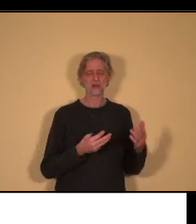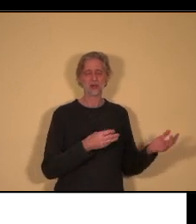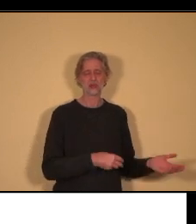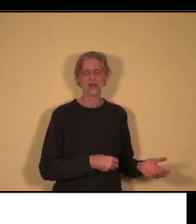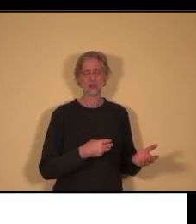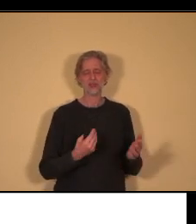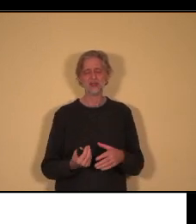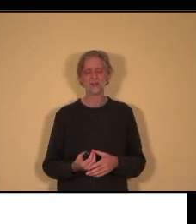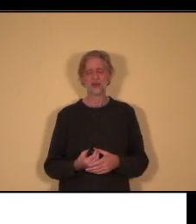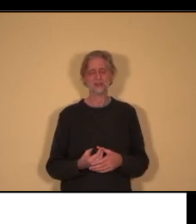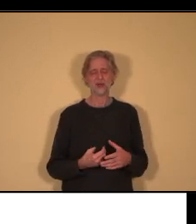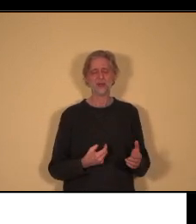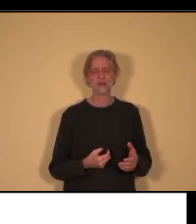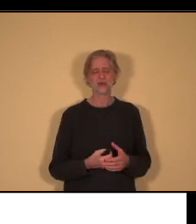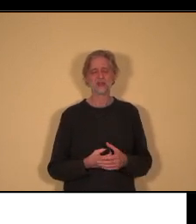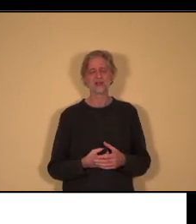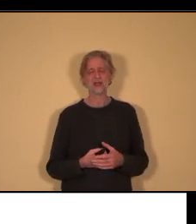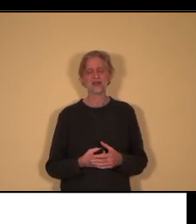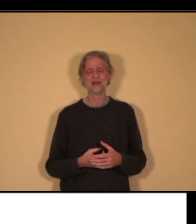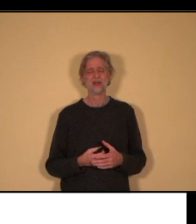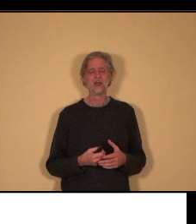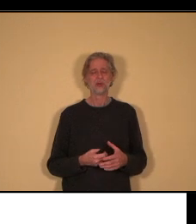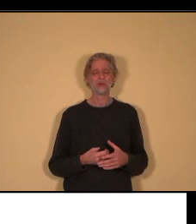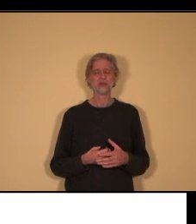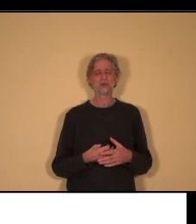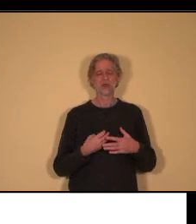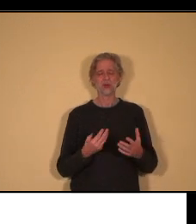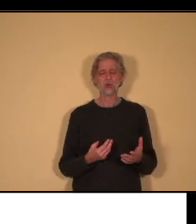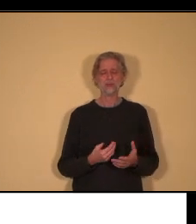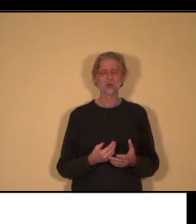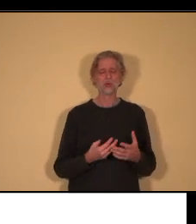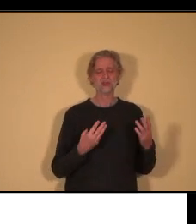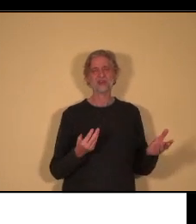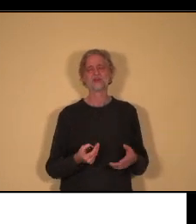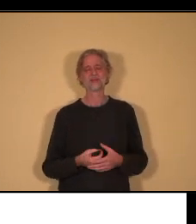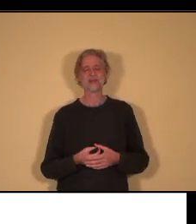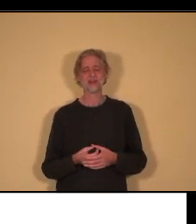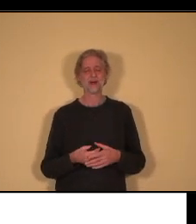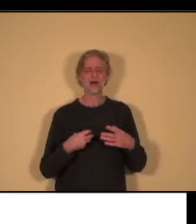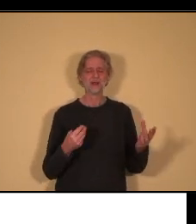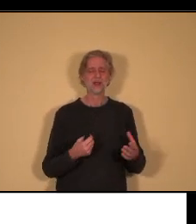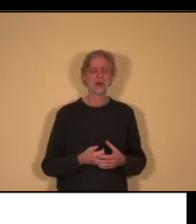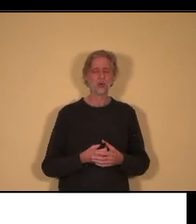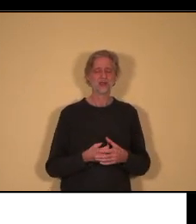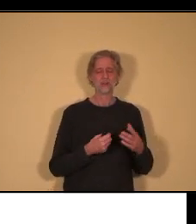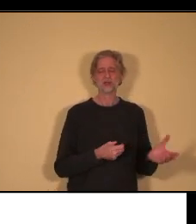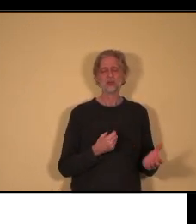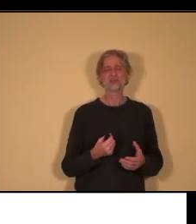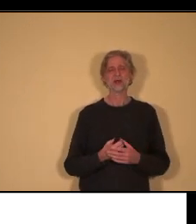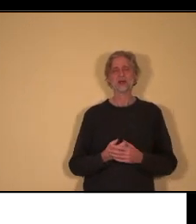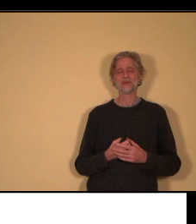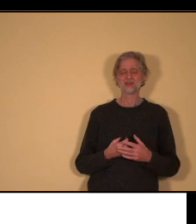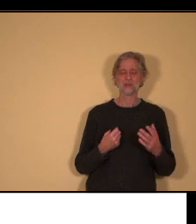Aluminiumoxidträger oder Ruthenium auf Aluminiumoxidträger. Und unter hohem Druck, 6 bis 20 Bar, hoher